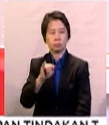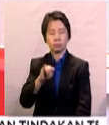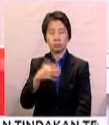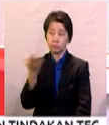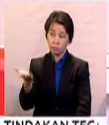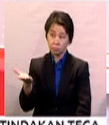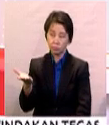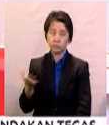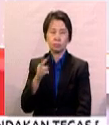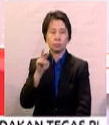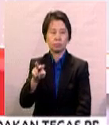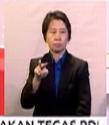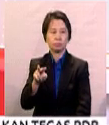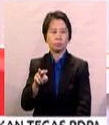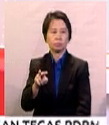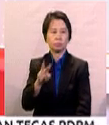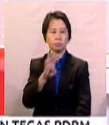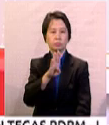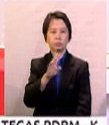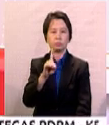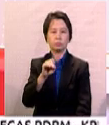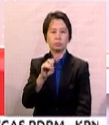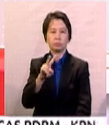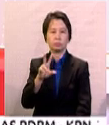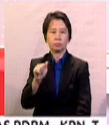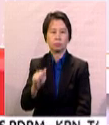lebih lanjut, kita saksikan segmen B Diva.